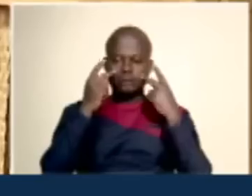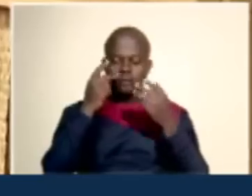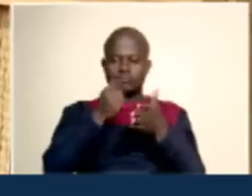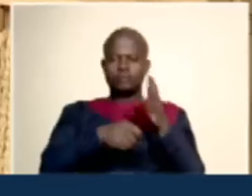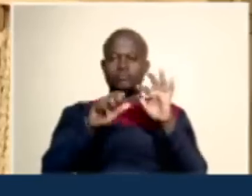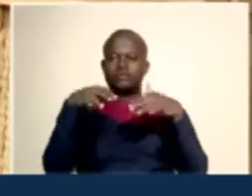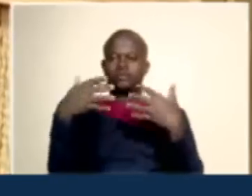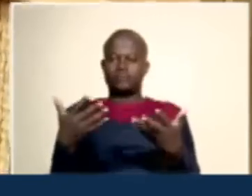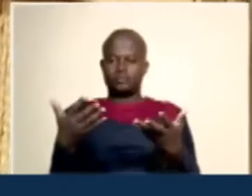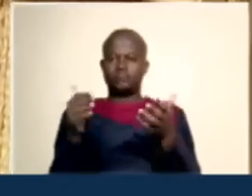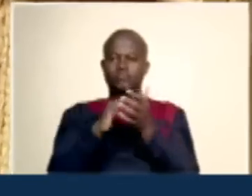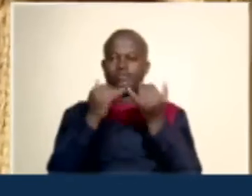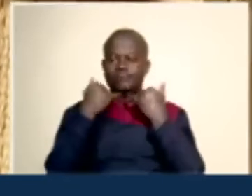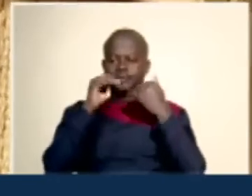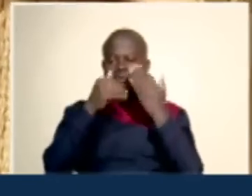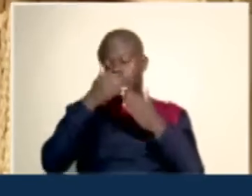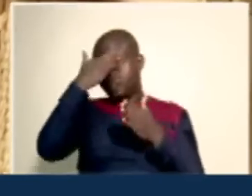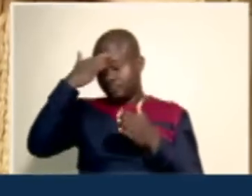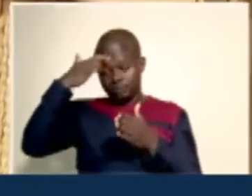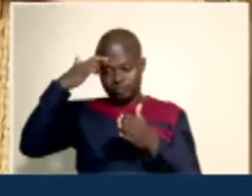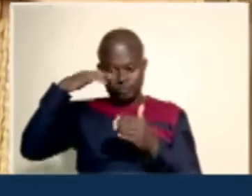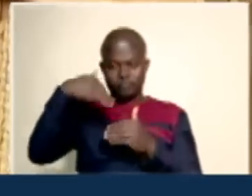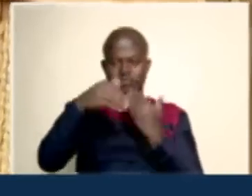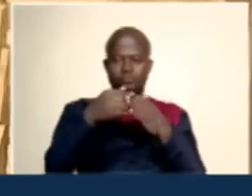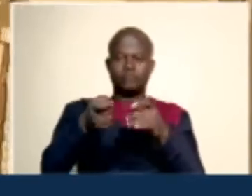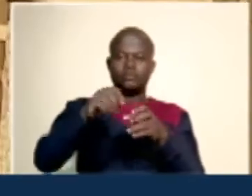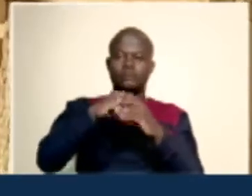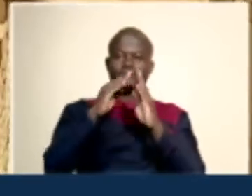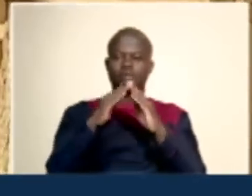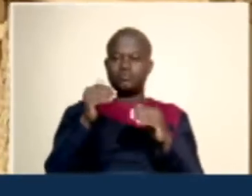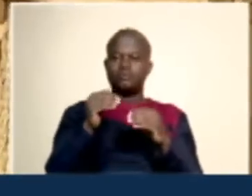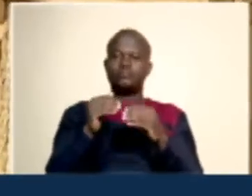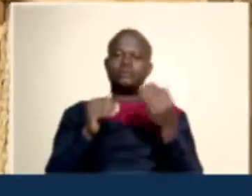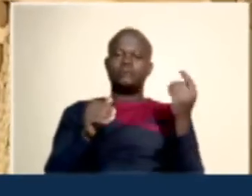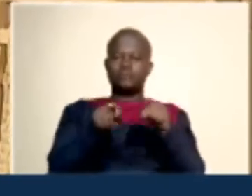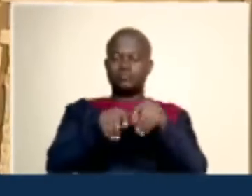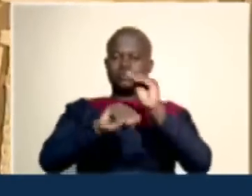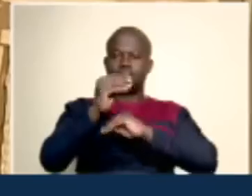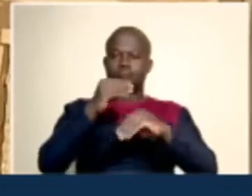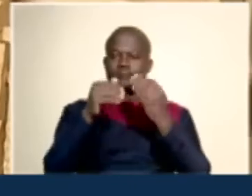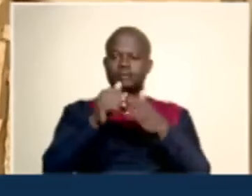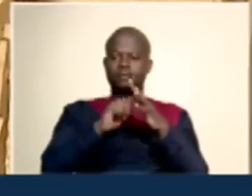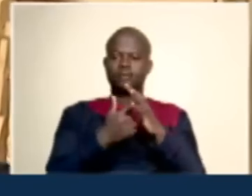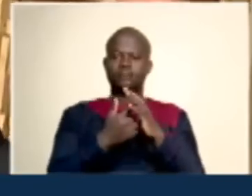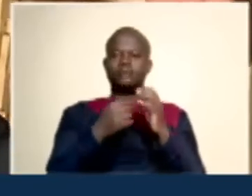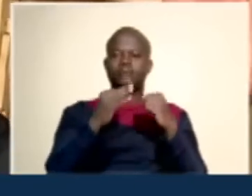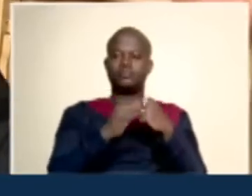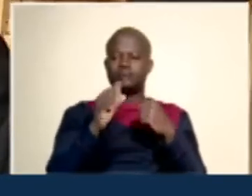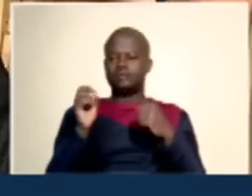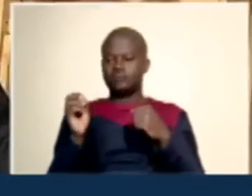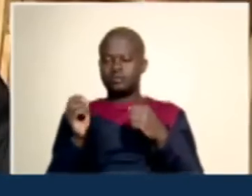ihagaze, bakatubwira yuko ariyo mpamvu bari kugenda buriza amazu kuzikodesha nk'izi z'ubucuruzi guhera ku